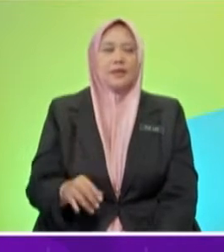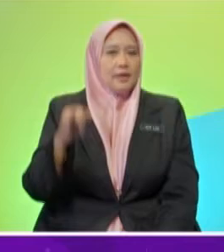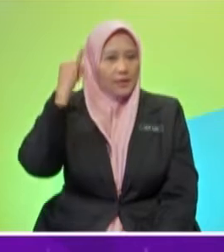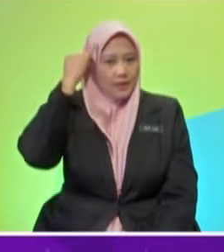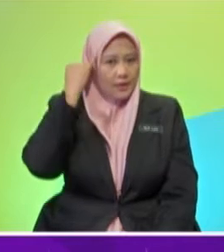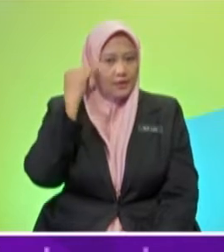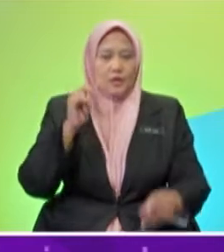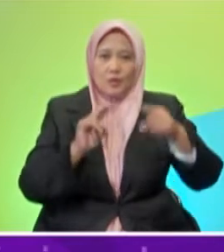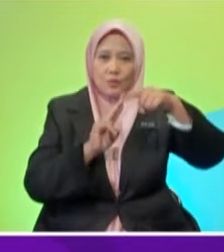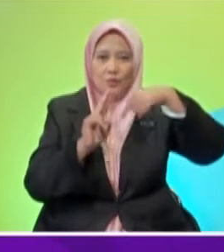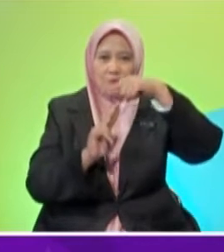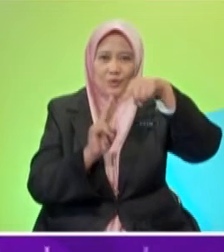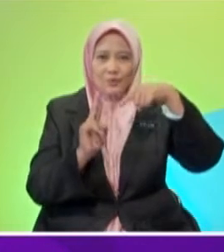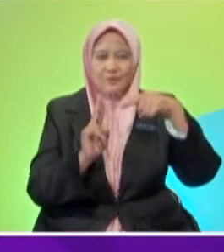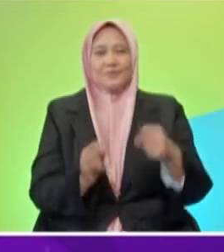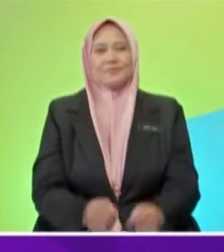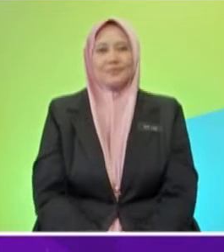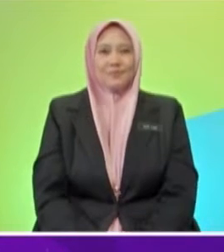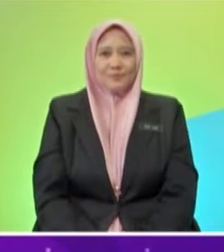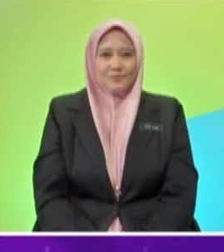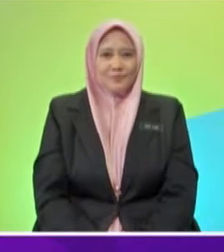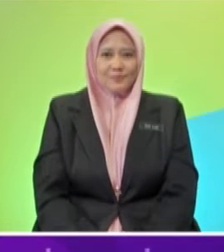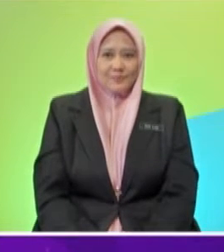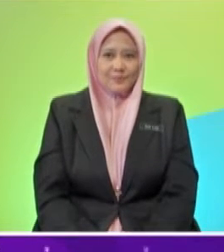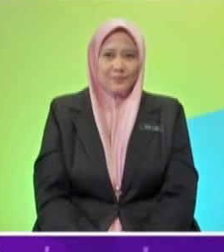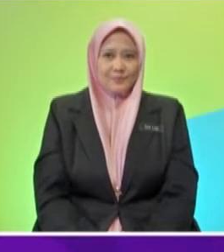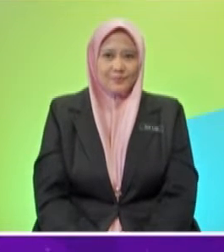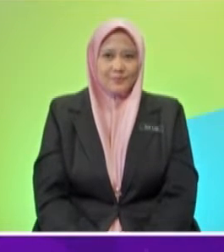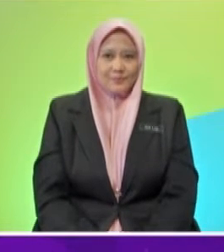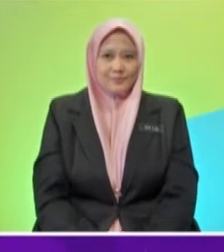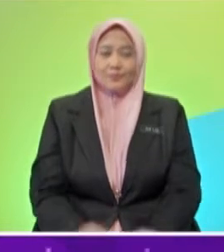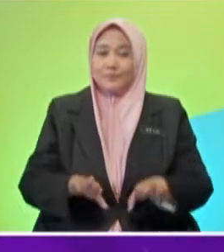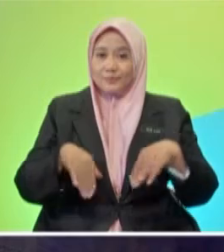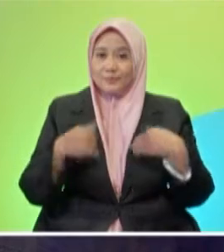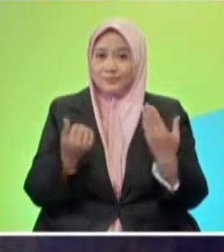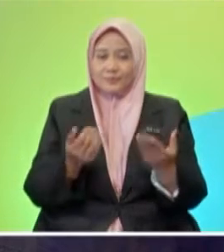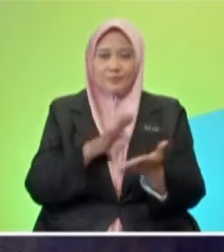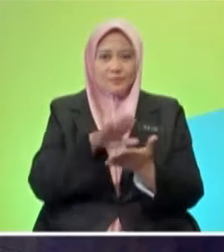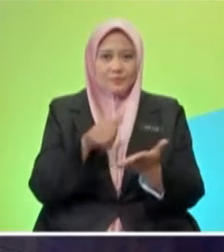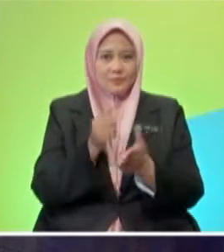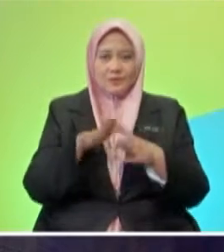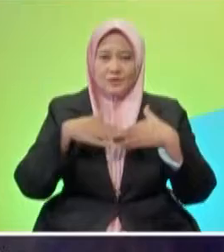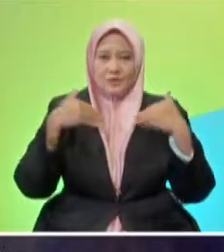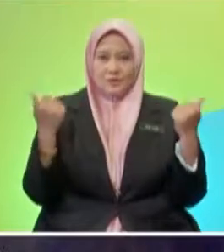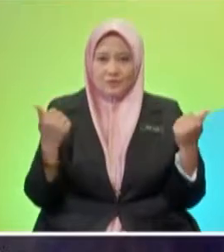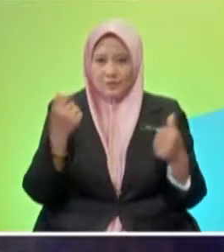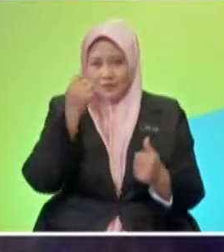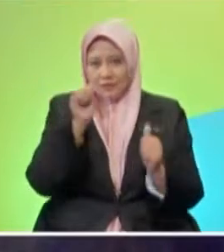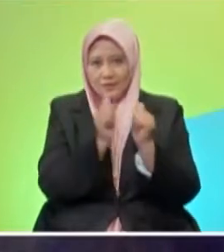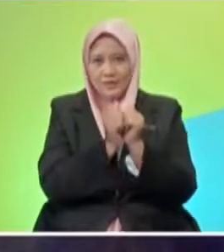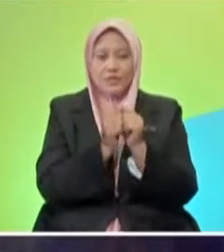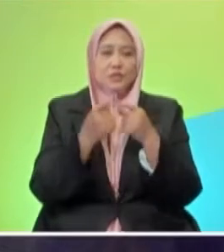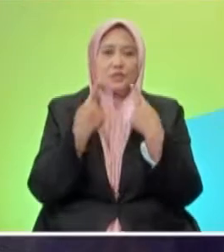Kak Nisa pencairan sekalinya job baik Bagaimana boleh-boleh sudah bersedia dengan coba Nanda Widya utama pengingat